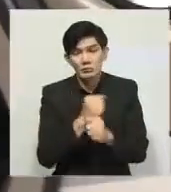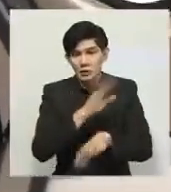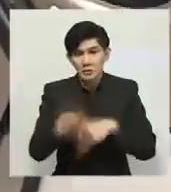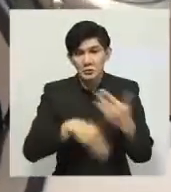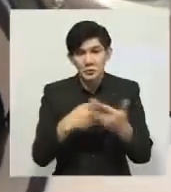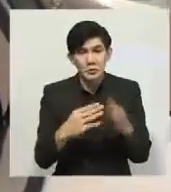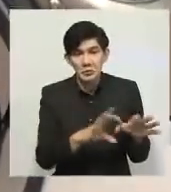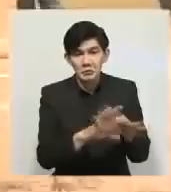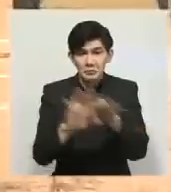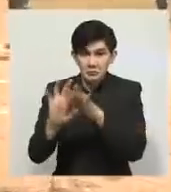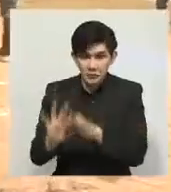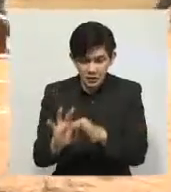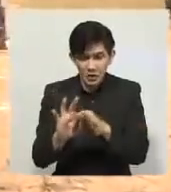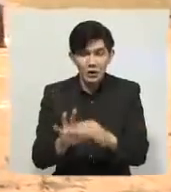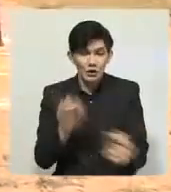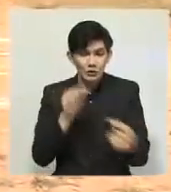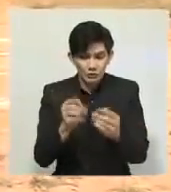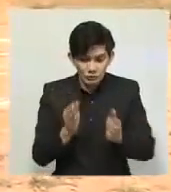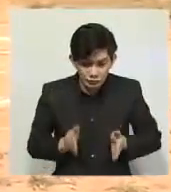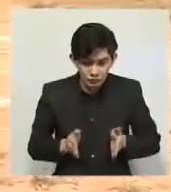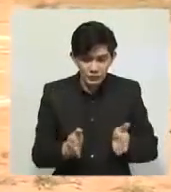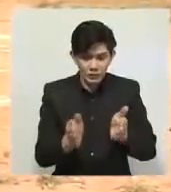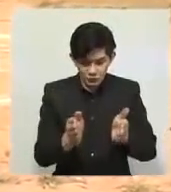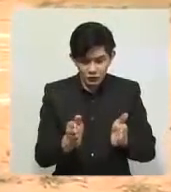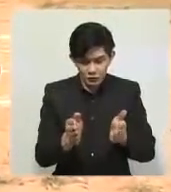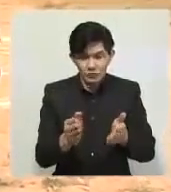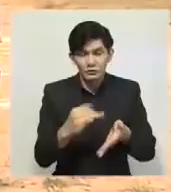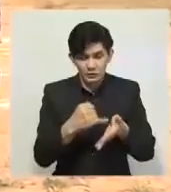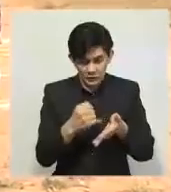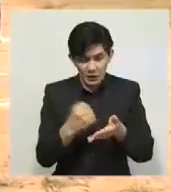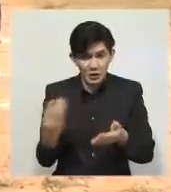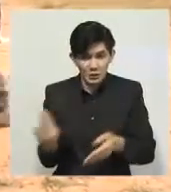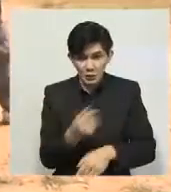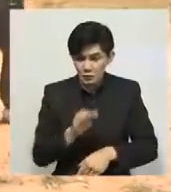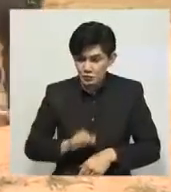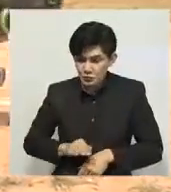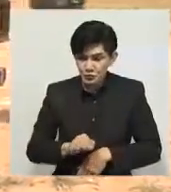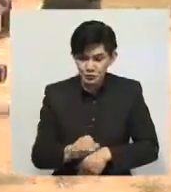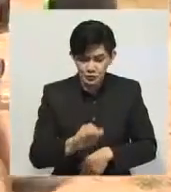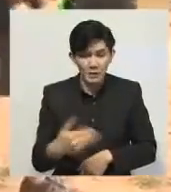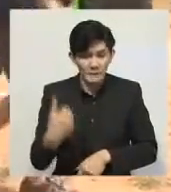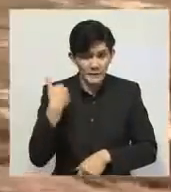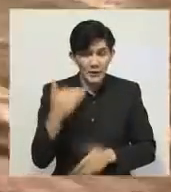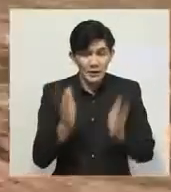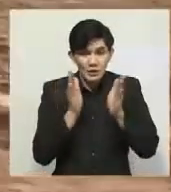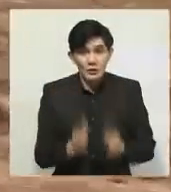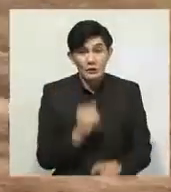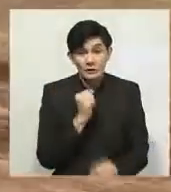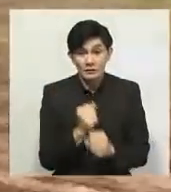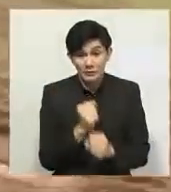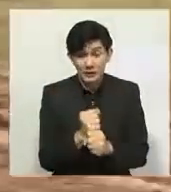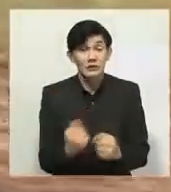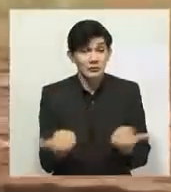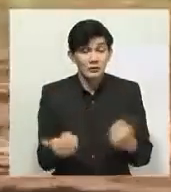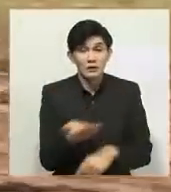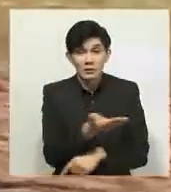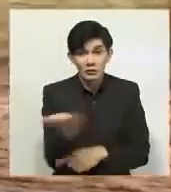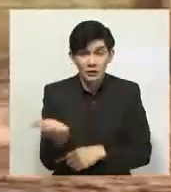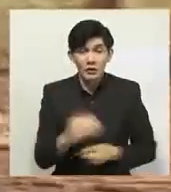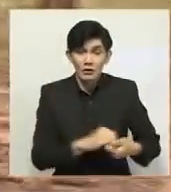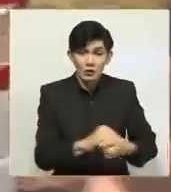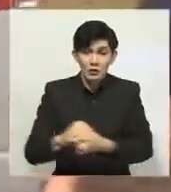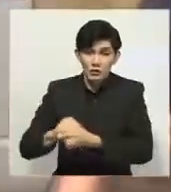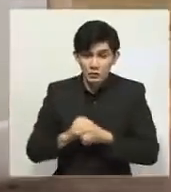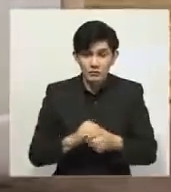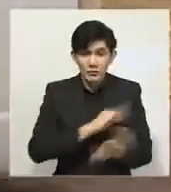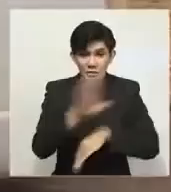นที่มีส่วนเกี่ยวข้องทั้งเรื่องของถนนเพื่อให้เกิดความสะดวกและรวดเร็วพร้อมกันนี้เจ้าหน้าที่ยังขอความร่วมมือทุก